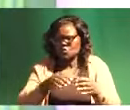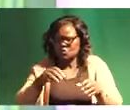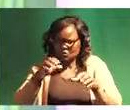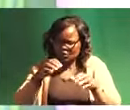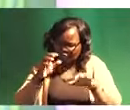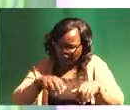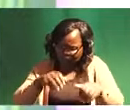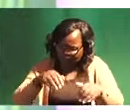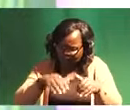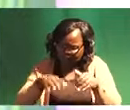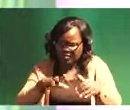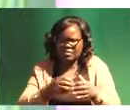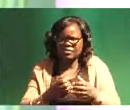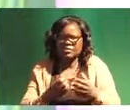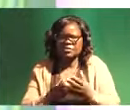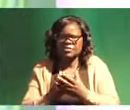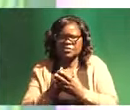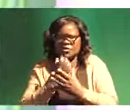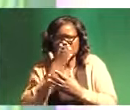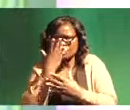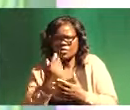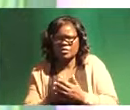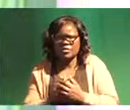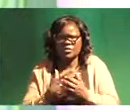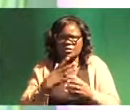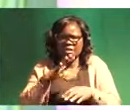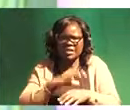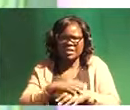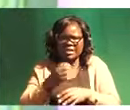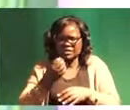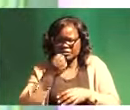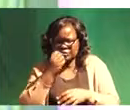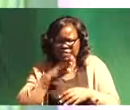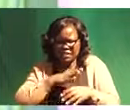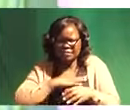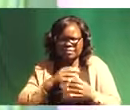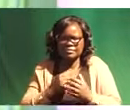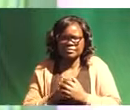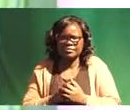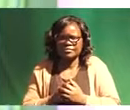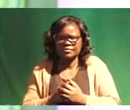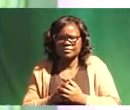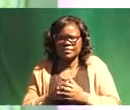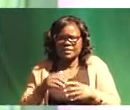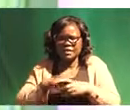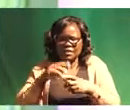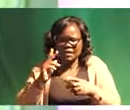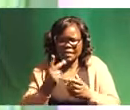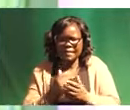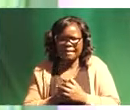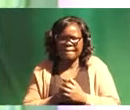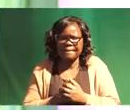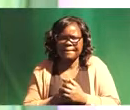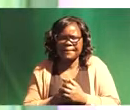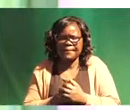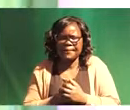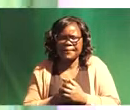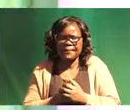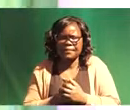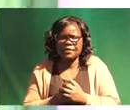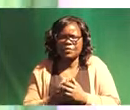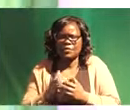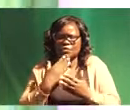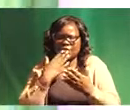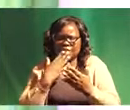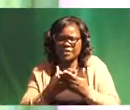yako uzalishe chakula, ndio tupate kuondoa njaa katika taifa letu la Kenya. Na mimi